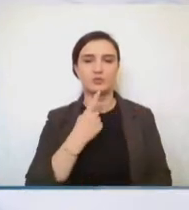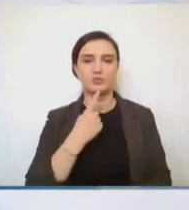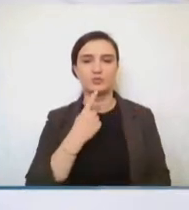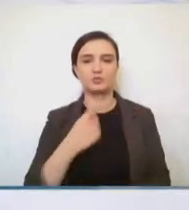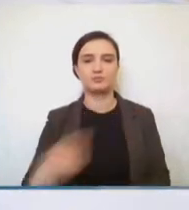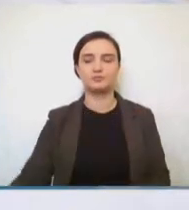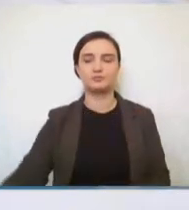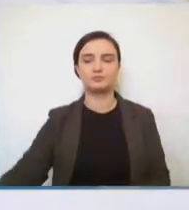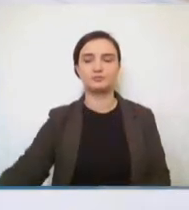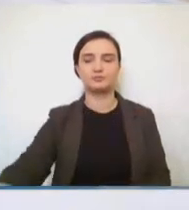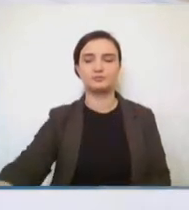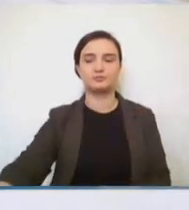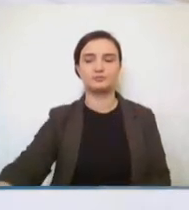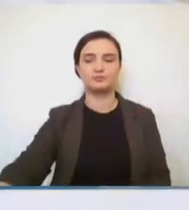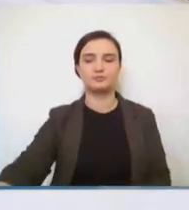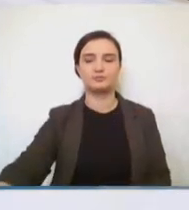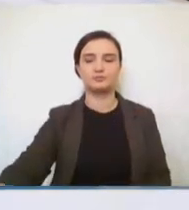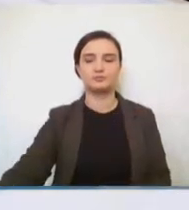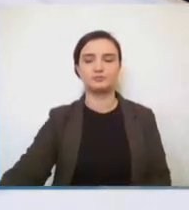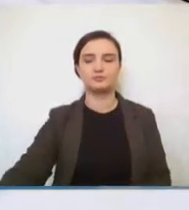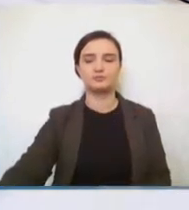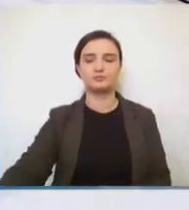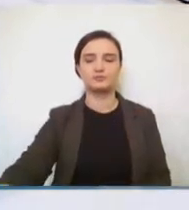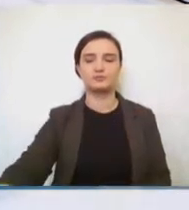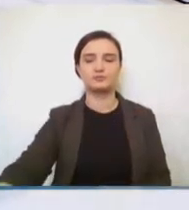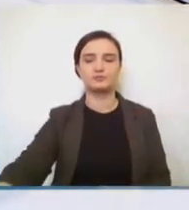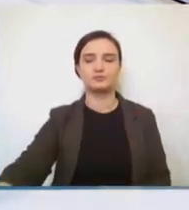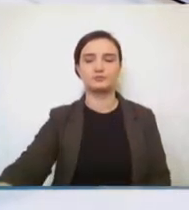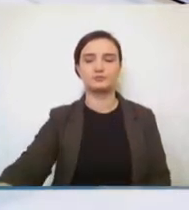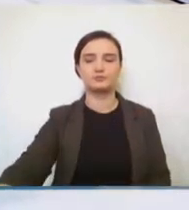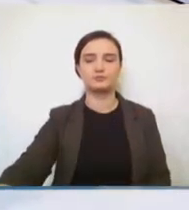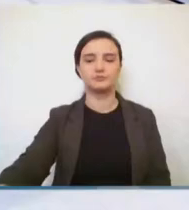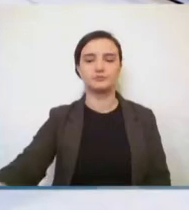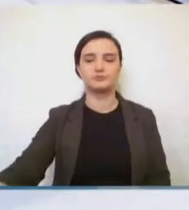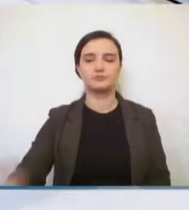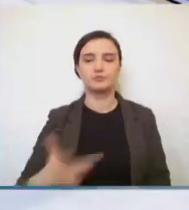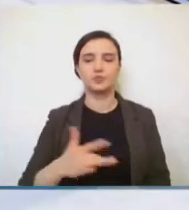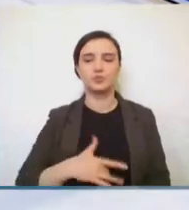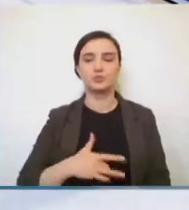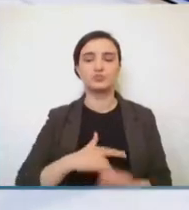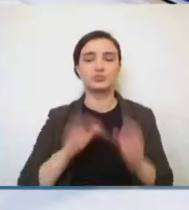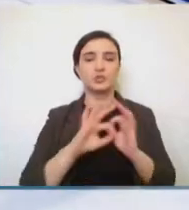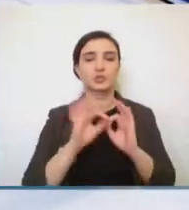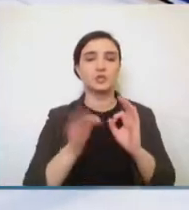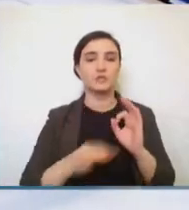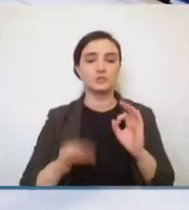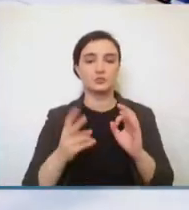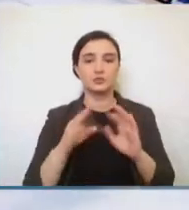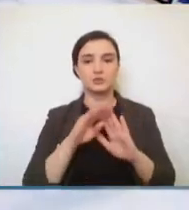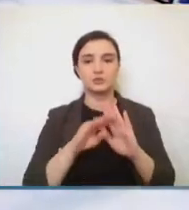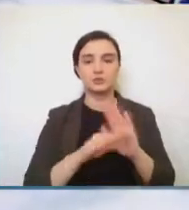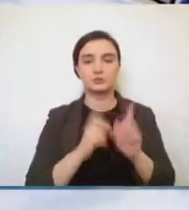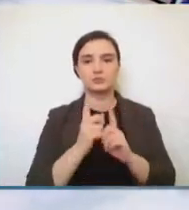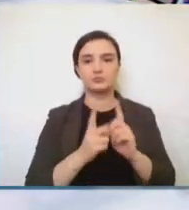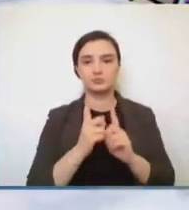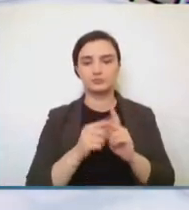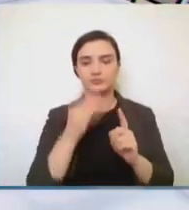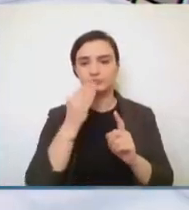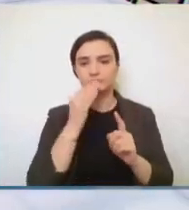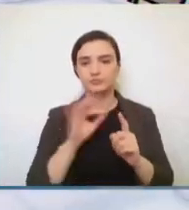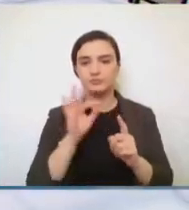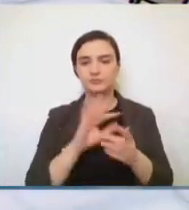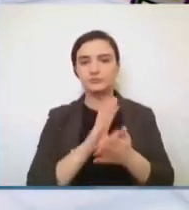რიგში კუჭნაწლავის სისტემა აქვს გამოსაკვლევი და აუცილებლად გასტროენტეროლოგებთან არის გასასაუბრო, რახან კვებასთან არის ეს ყველაფერი